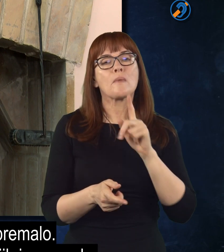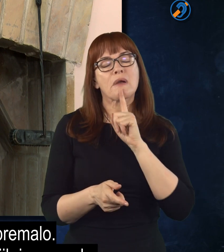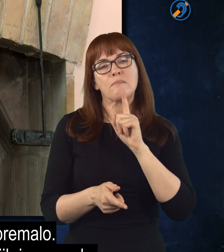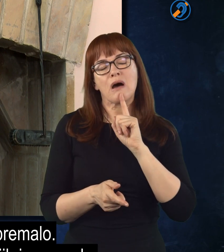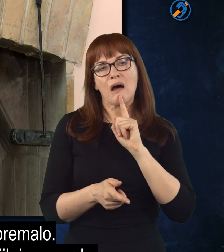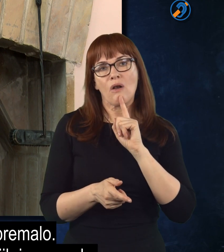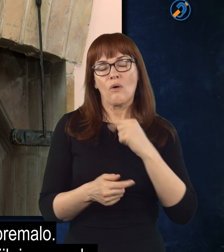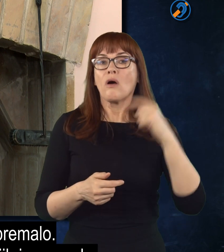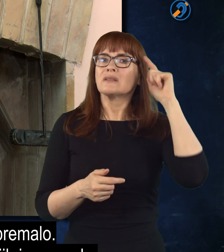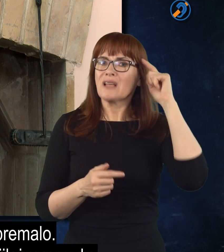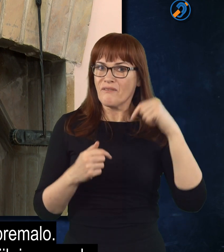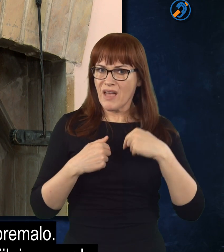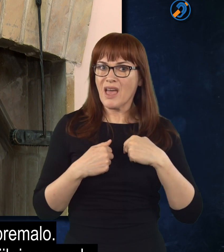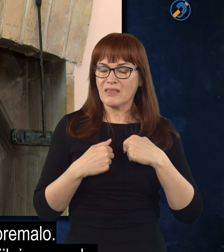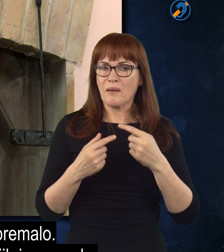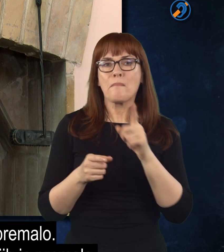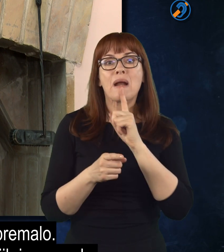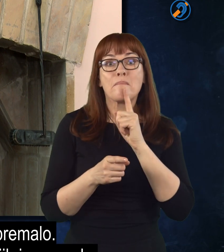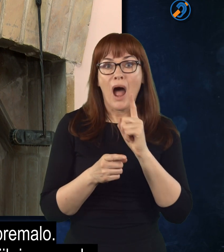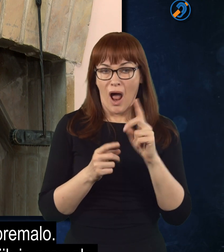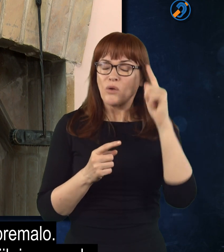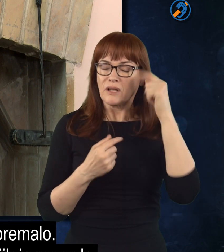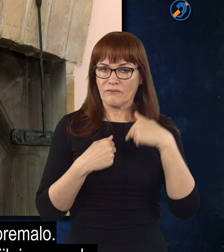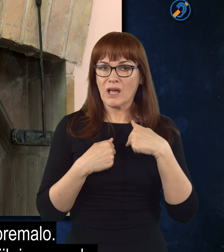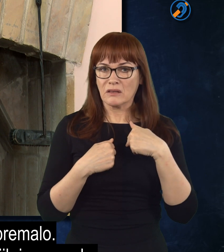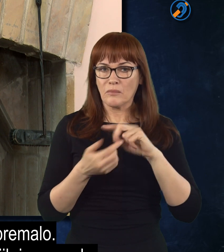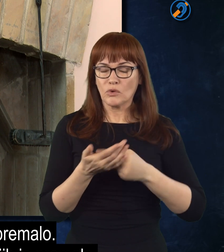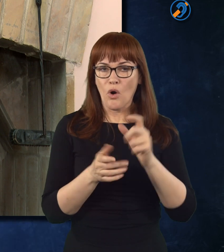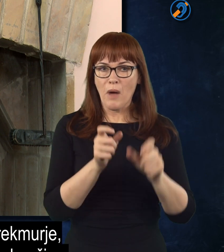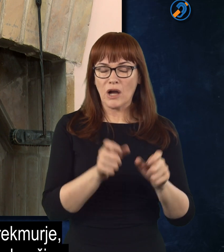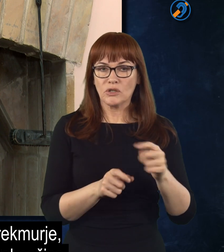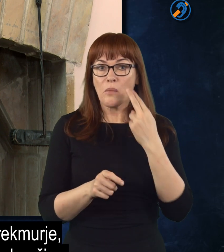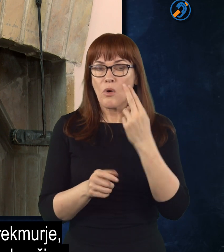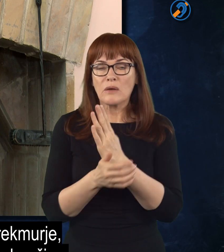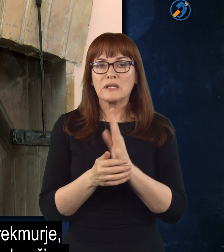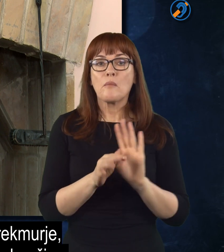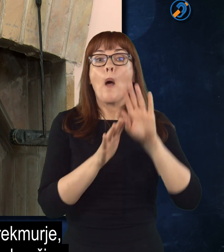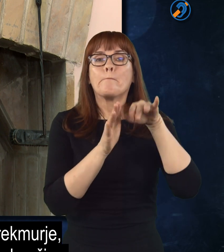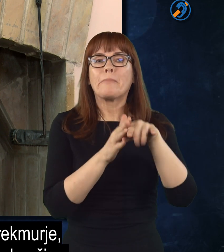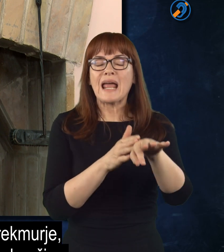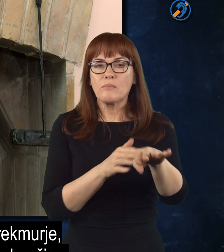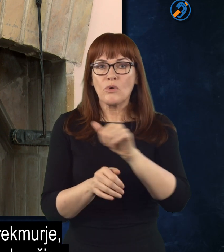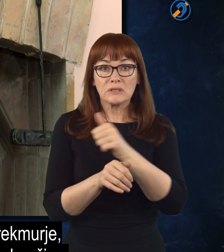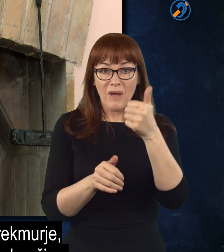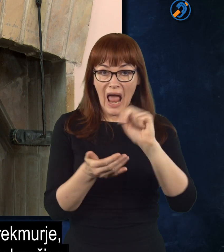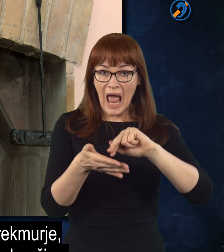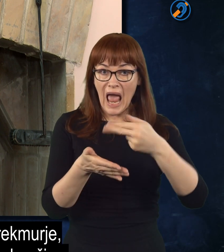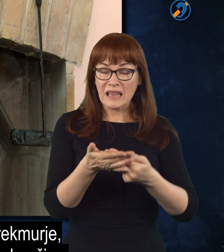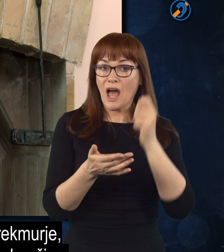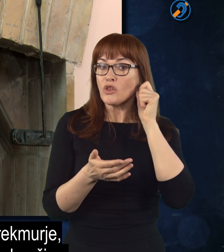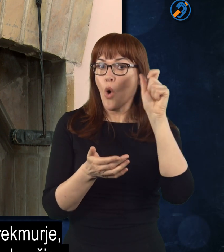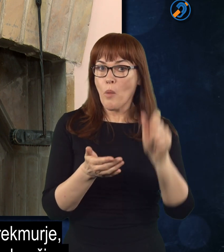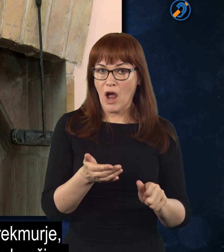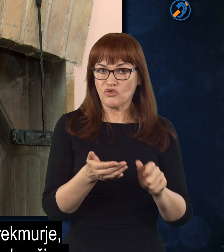tolmačev premalo. Jaz se zavedam tega, da jih je premalo. Recimo, če pogledava samo Prekmurje, imamo mi samo